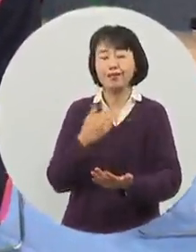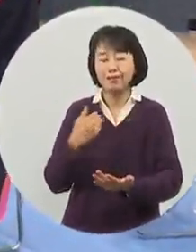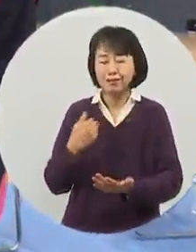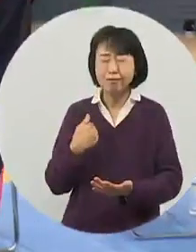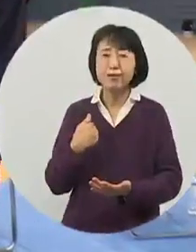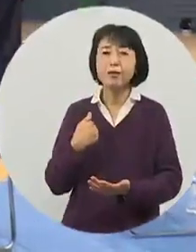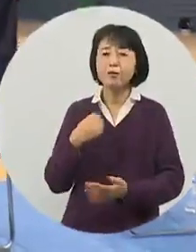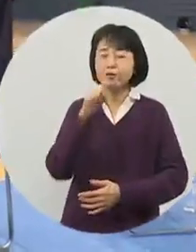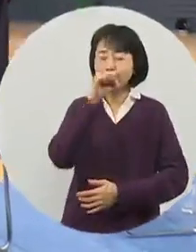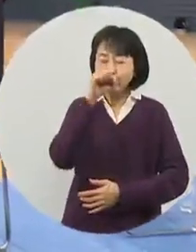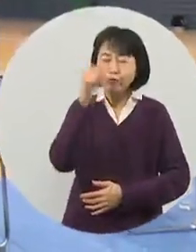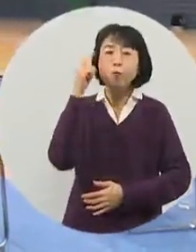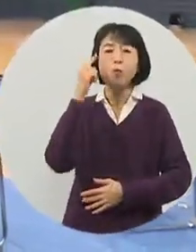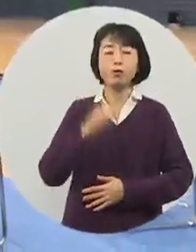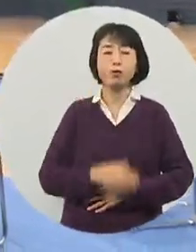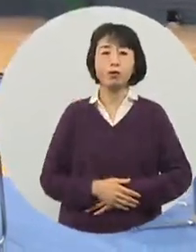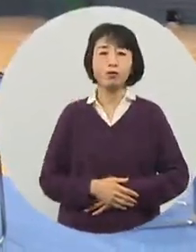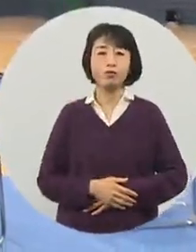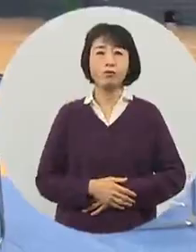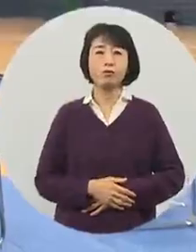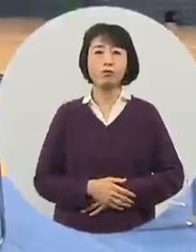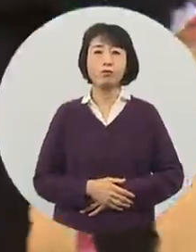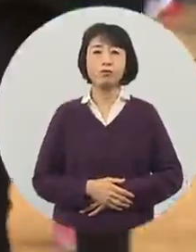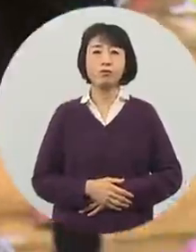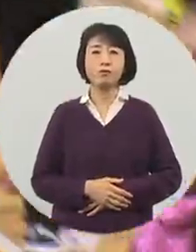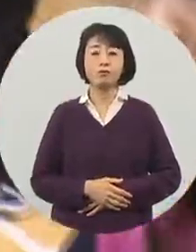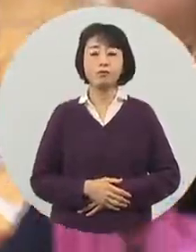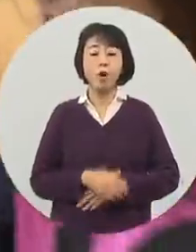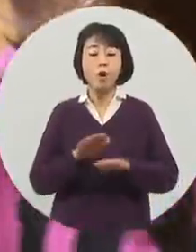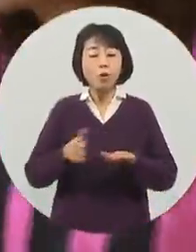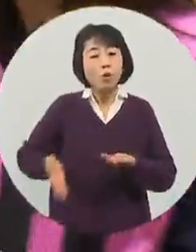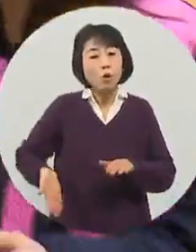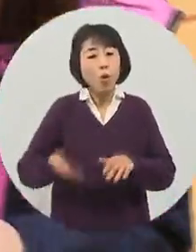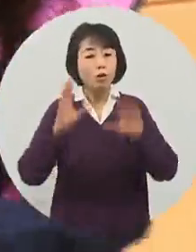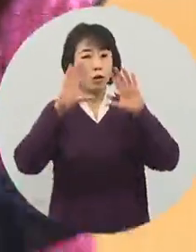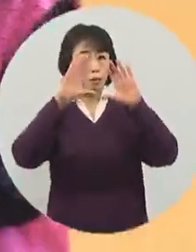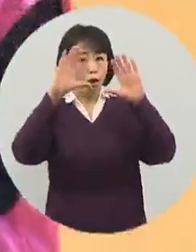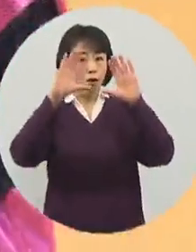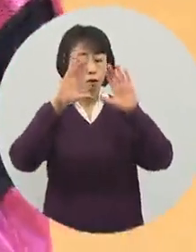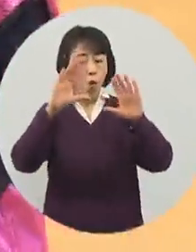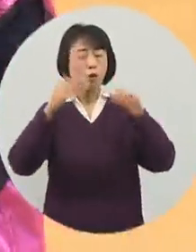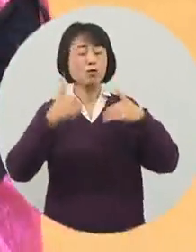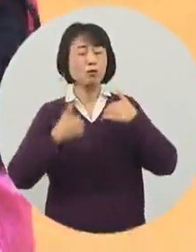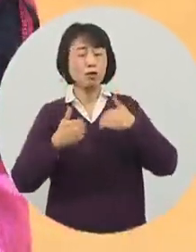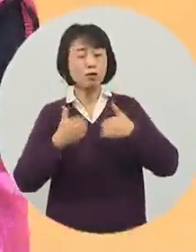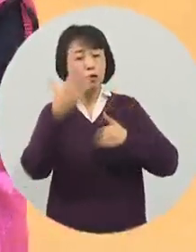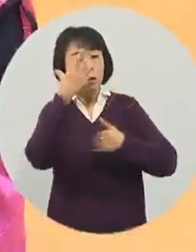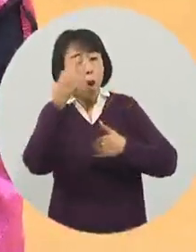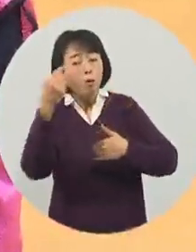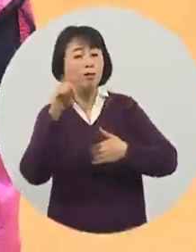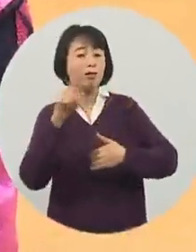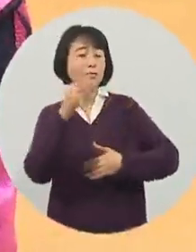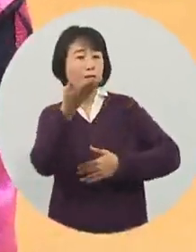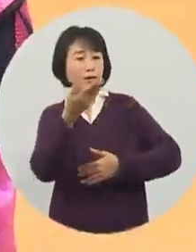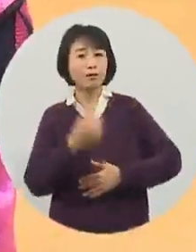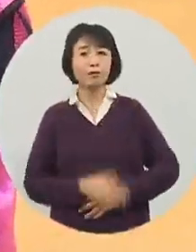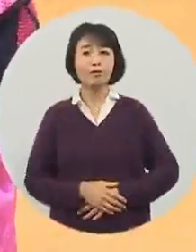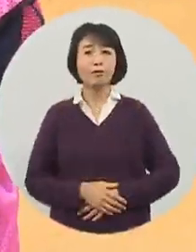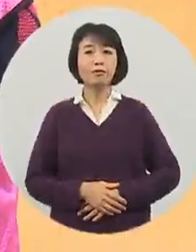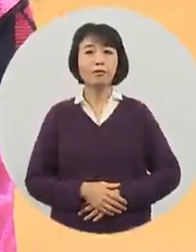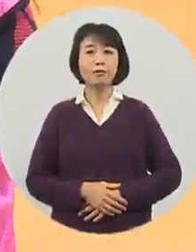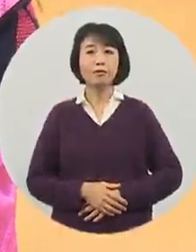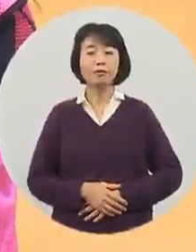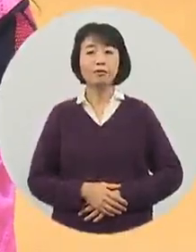い、すごいいいなと思いました。 このローリングバレーボールの楽しいところはどんなところですか。 楽しい